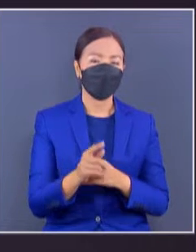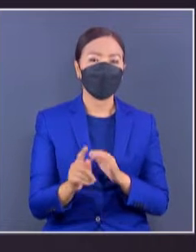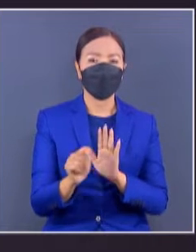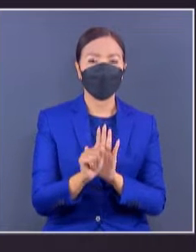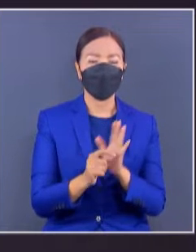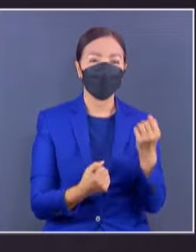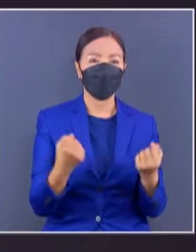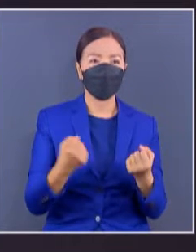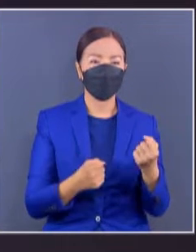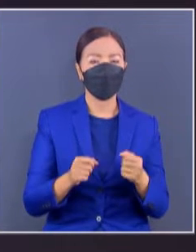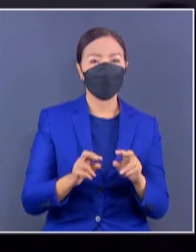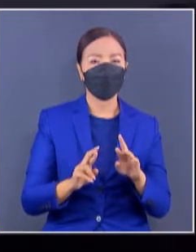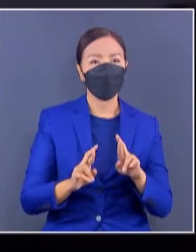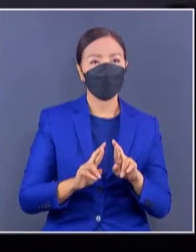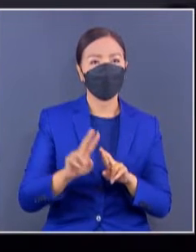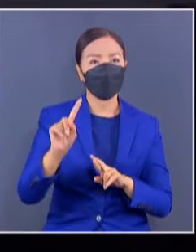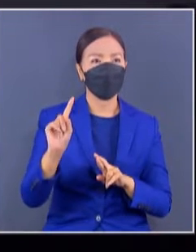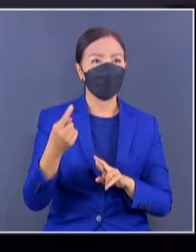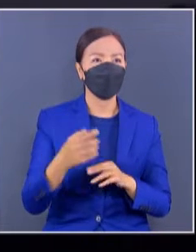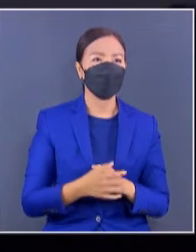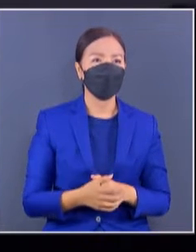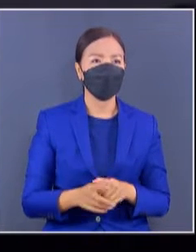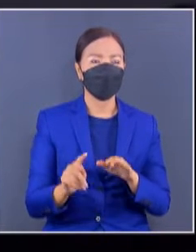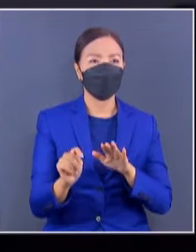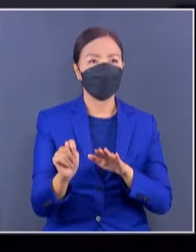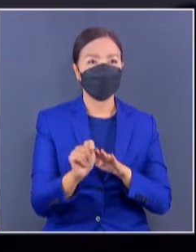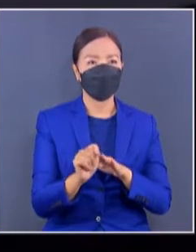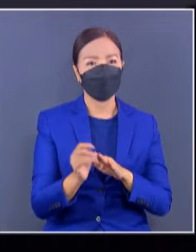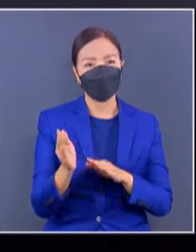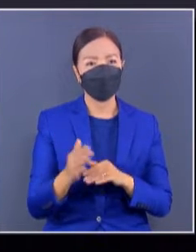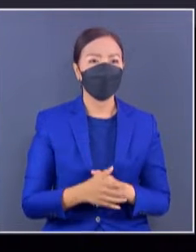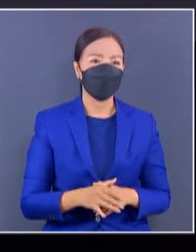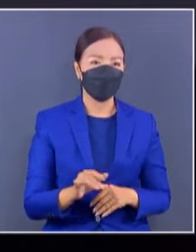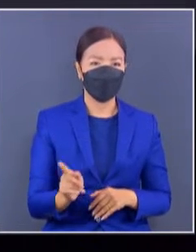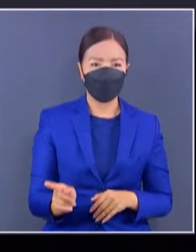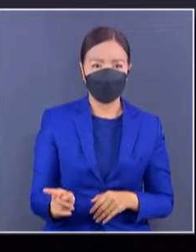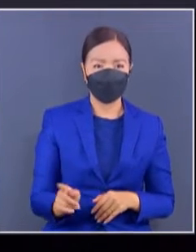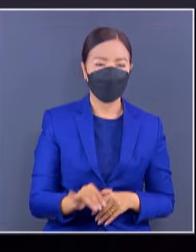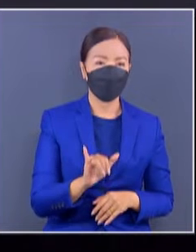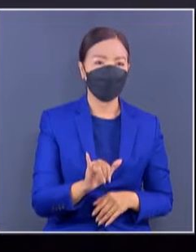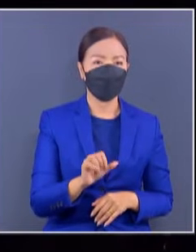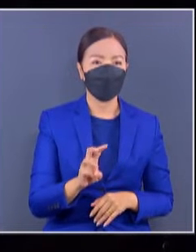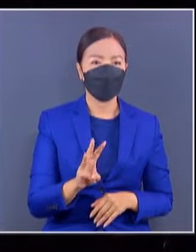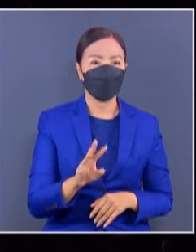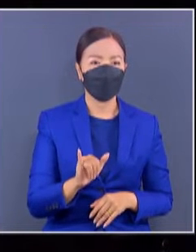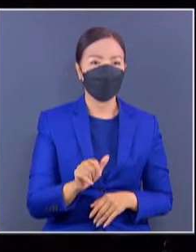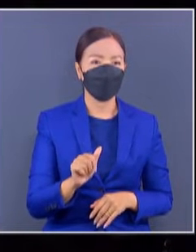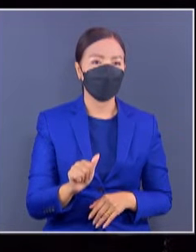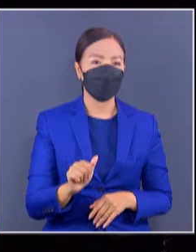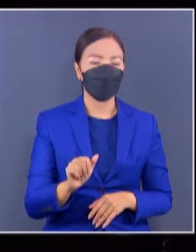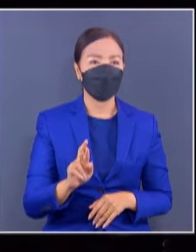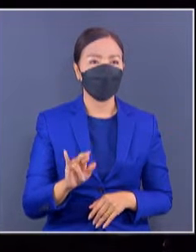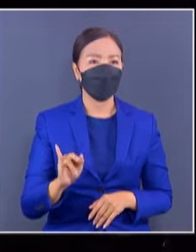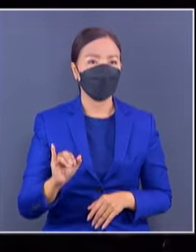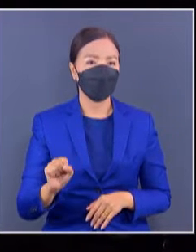งานเปิดตัวรถยนต์รุ่นใหม่ล่าสุดครับโตโยต้ายาริสเอทีฟของบริษัทโตโยต้ามอเตอร์ประเทศไทยจำกัดมันจะกัดนี้คึกคัก